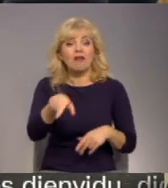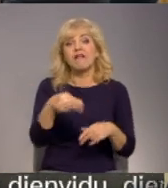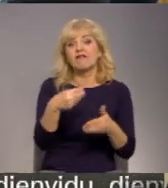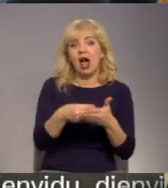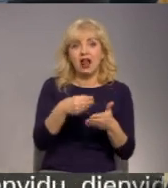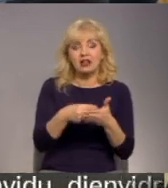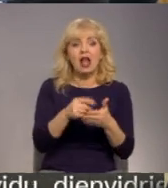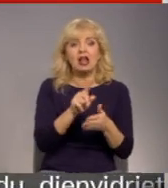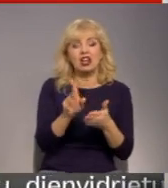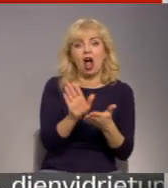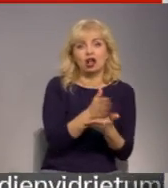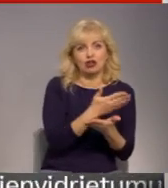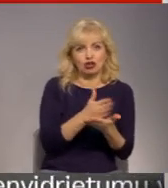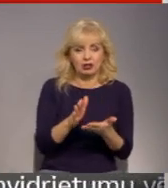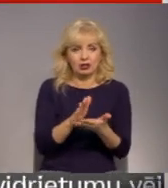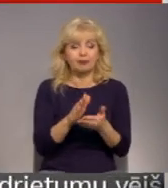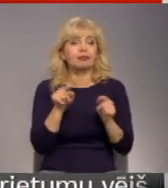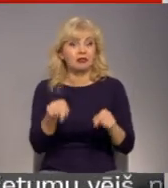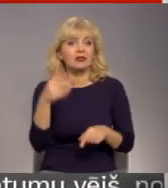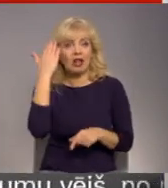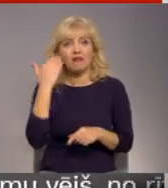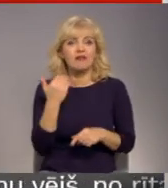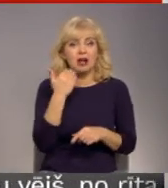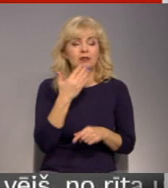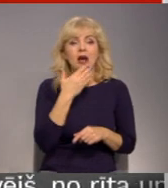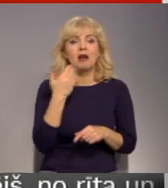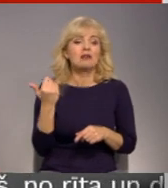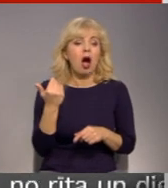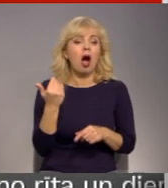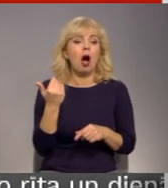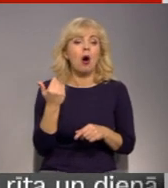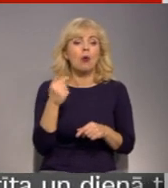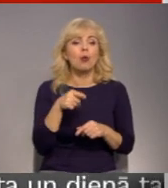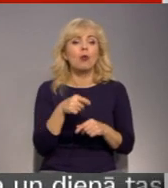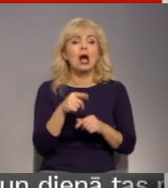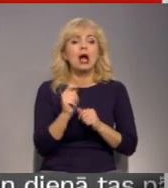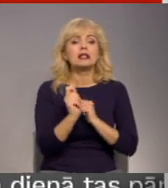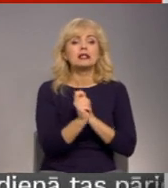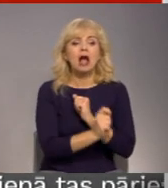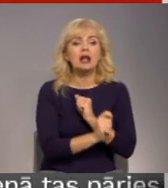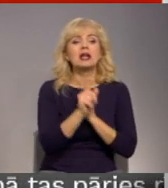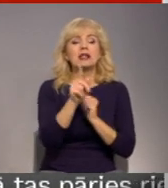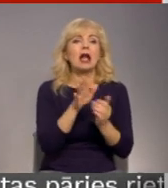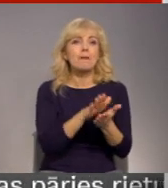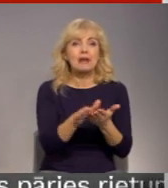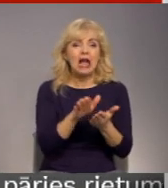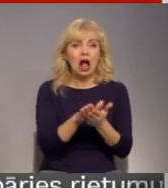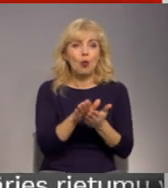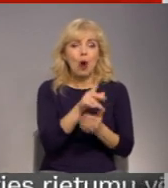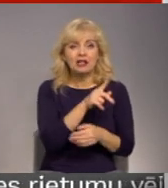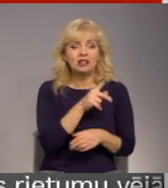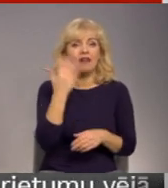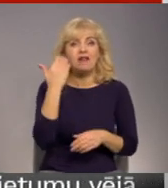praksi atšķirs. Par Ventspilī nav sankcijēna. Sankcijas ir pielietotas Ventspils